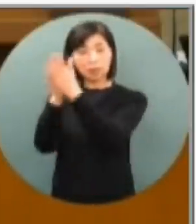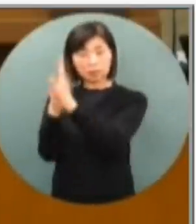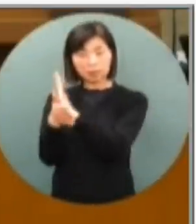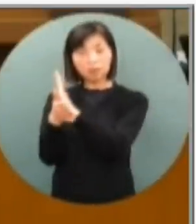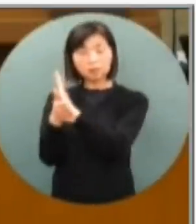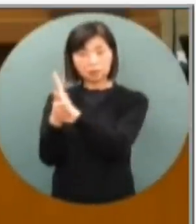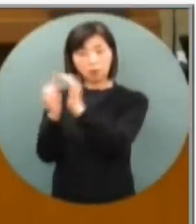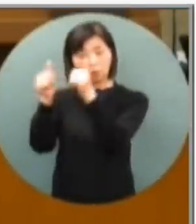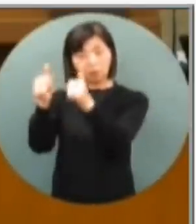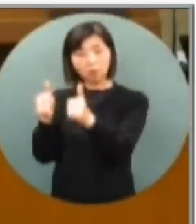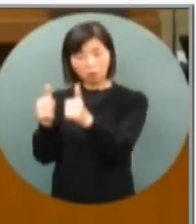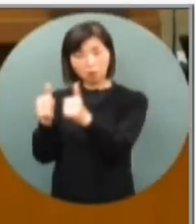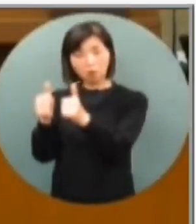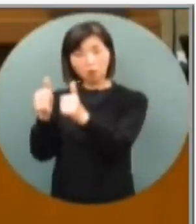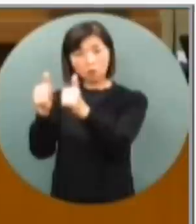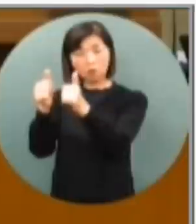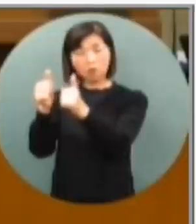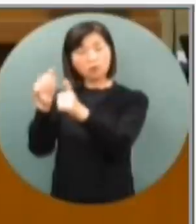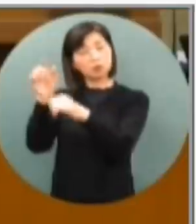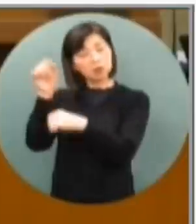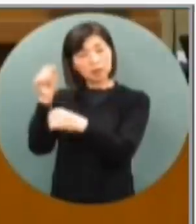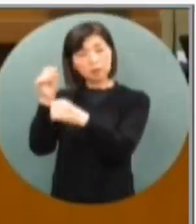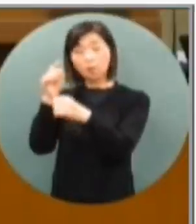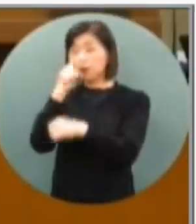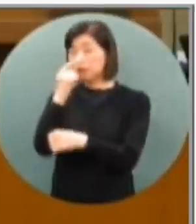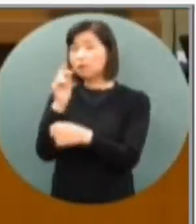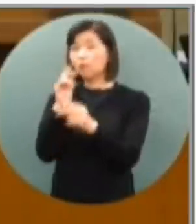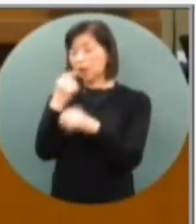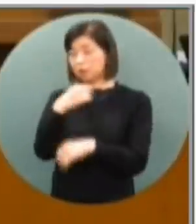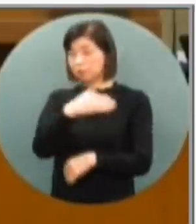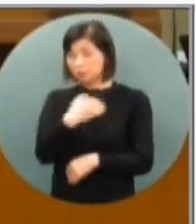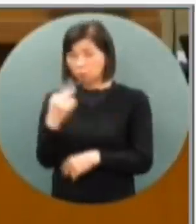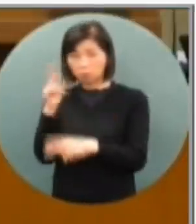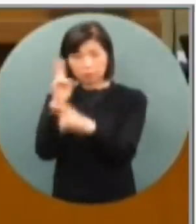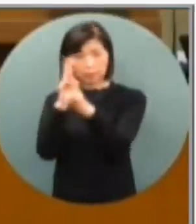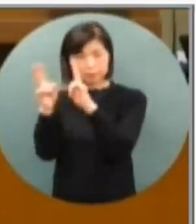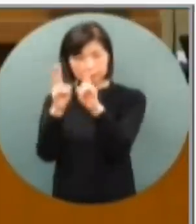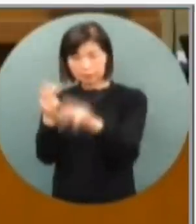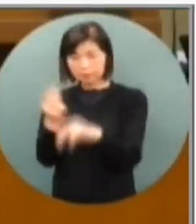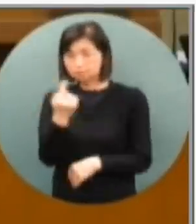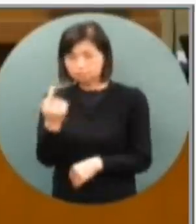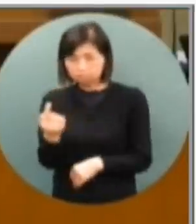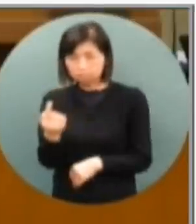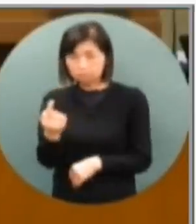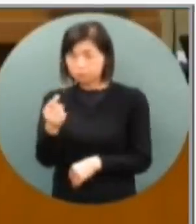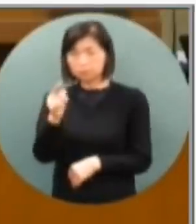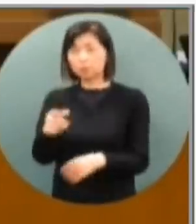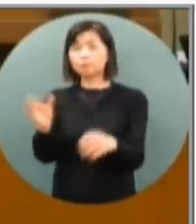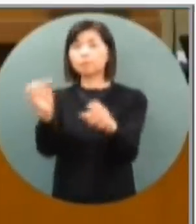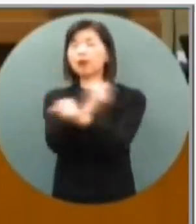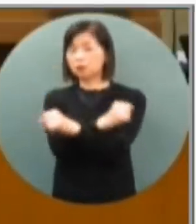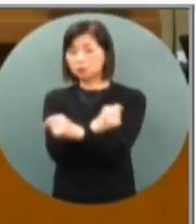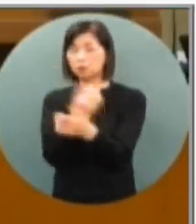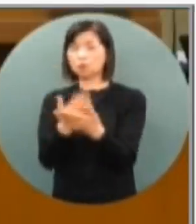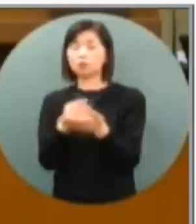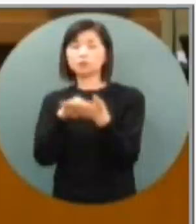要請しました。でその後すぐにこれそのショッピングサイト